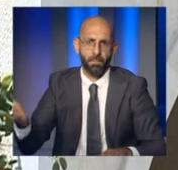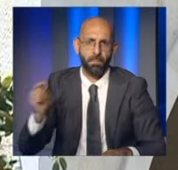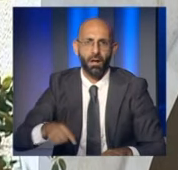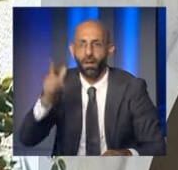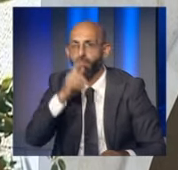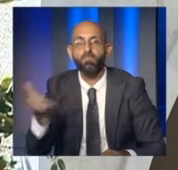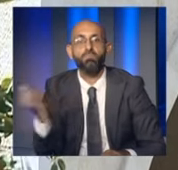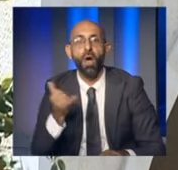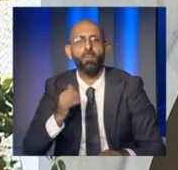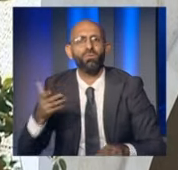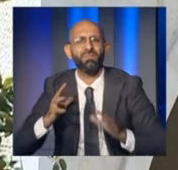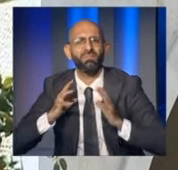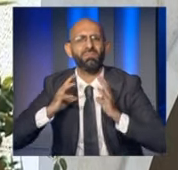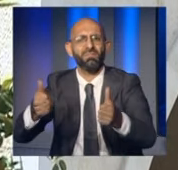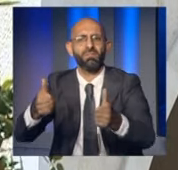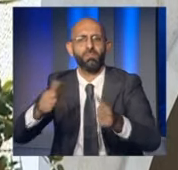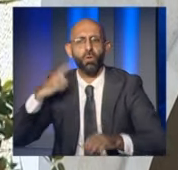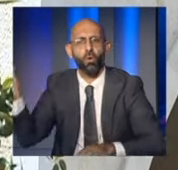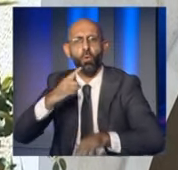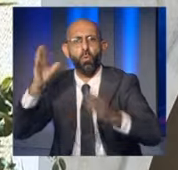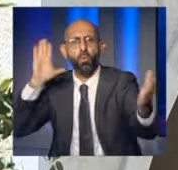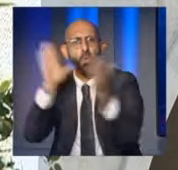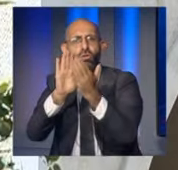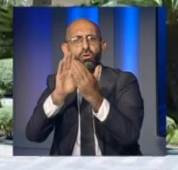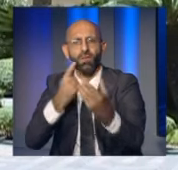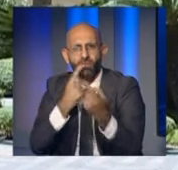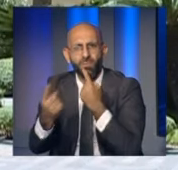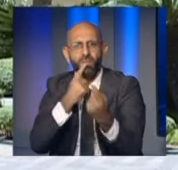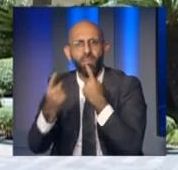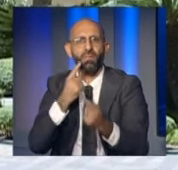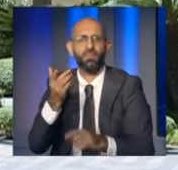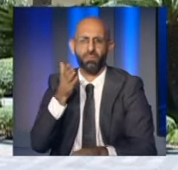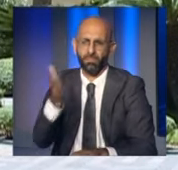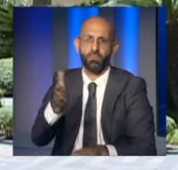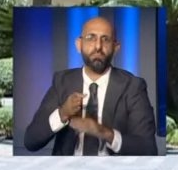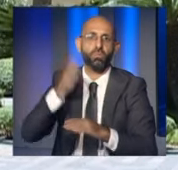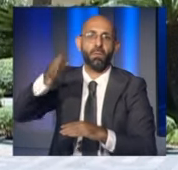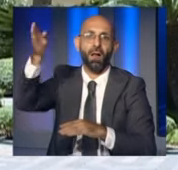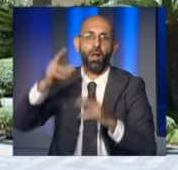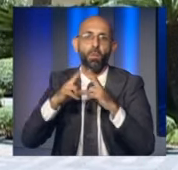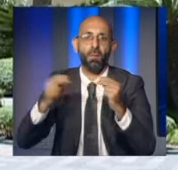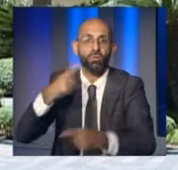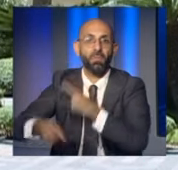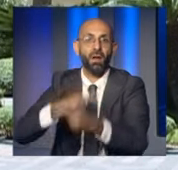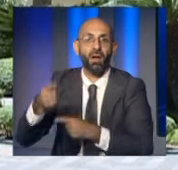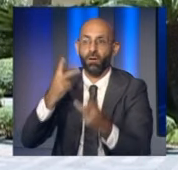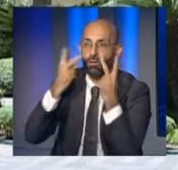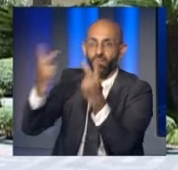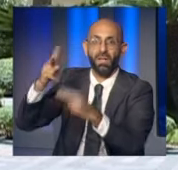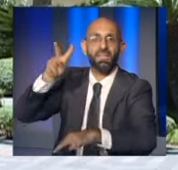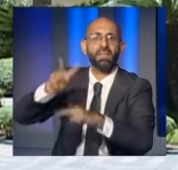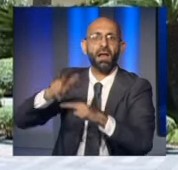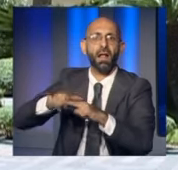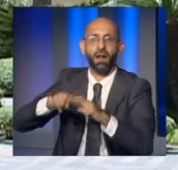التأزم والانهيار في ظل الظروف الصعبة التي نمر بها، وتستدعي منا رص الصفوف لمواجهة ما